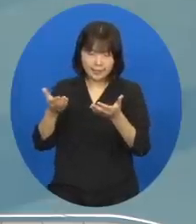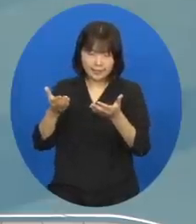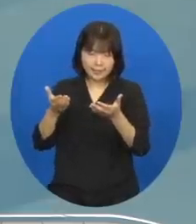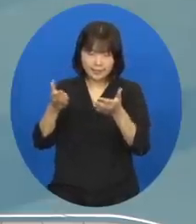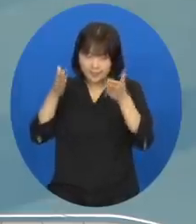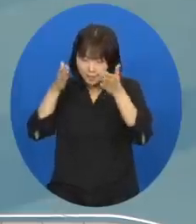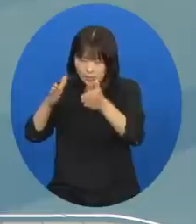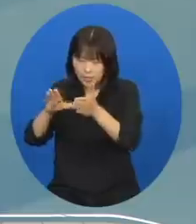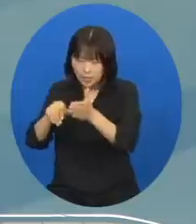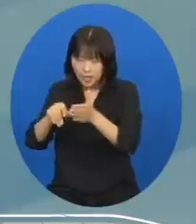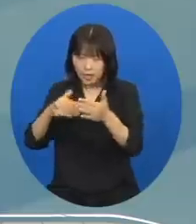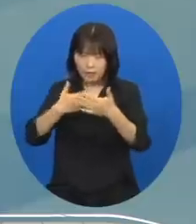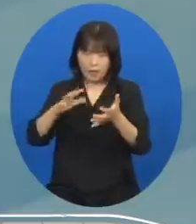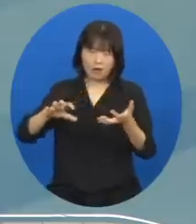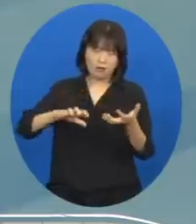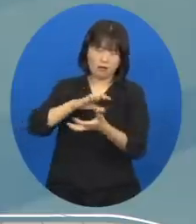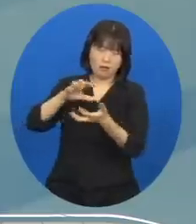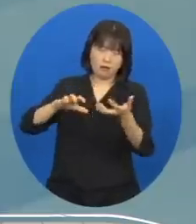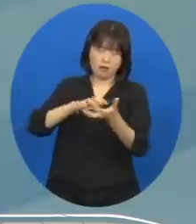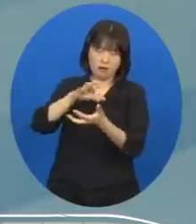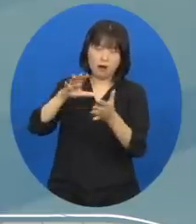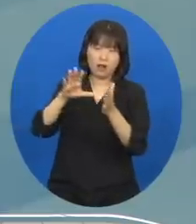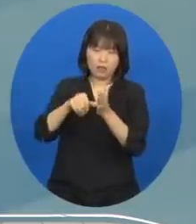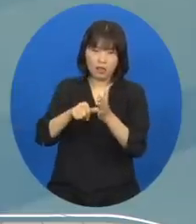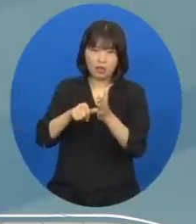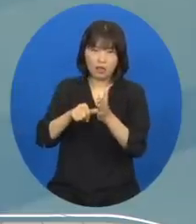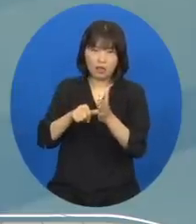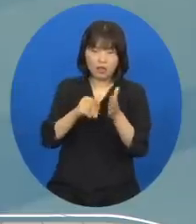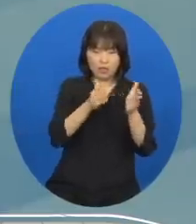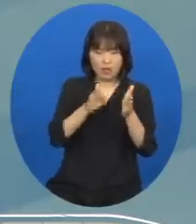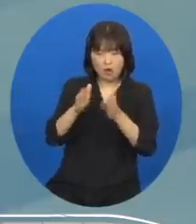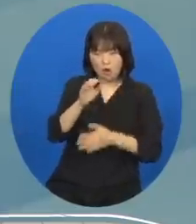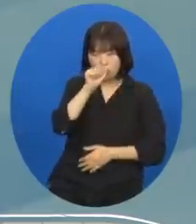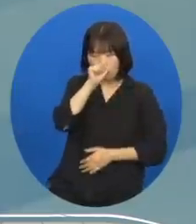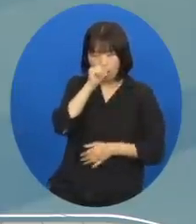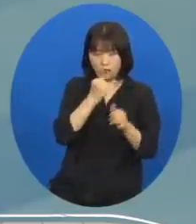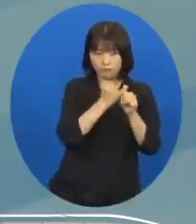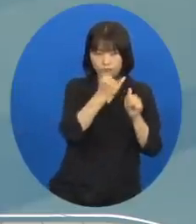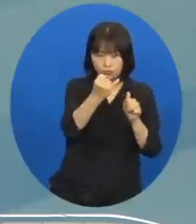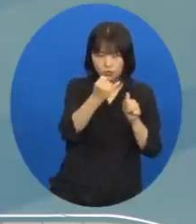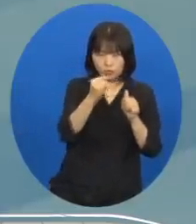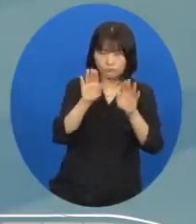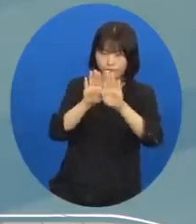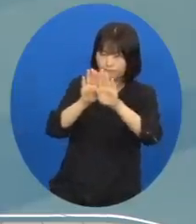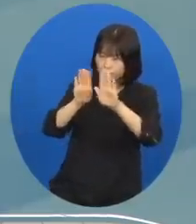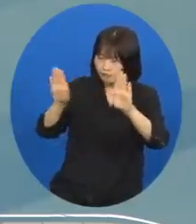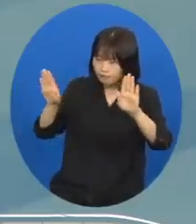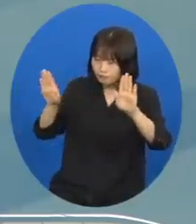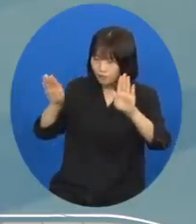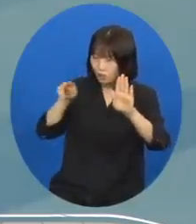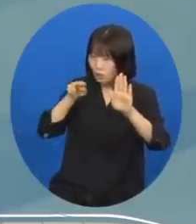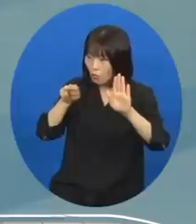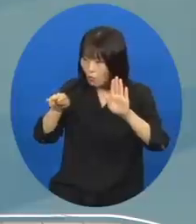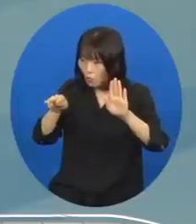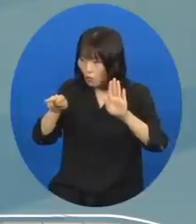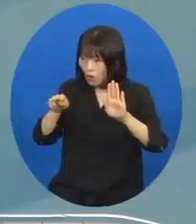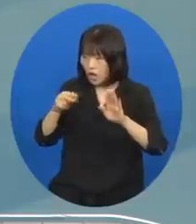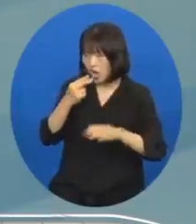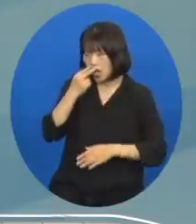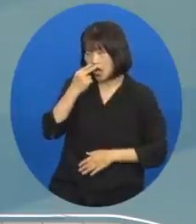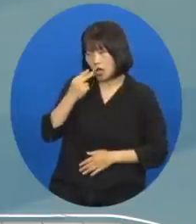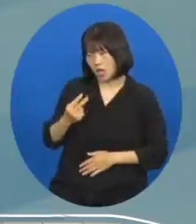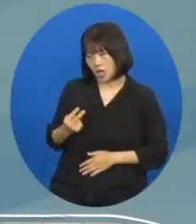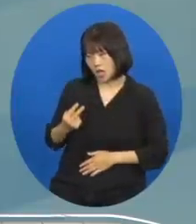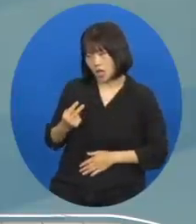어질러 놓고 있는데 정리정돈이 되어야 좋아하는 아내가 방문을 열어보고는 한숨을